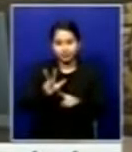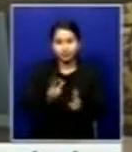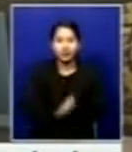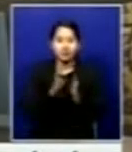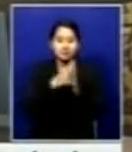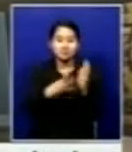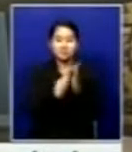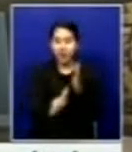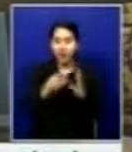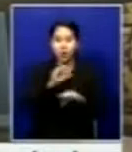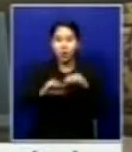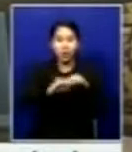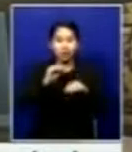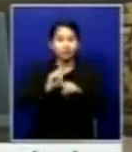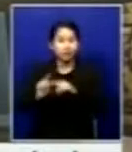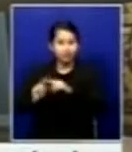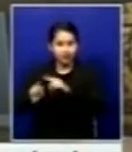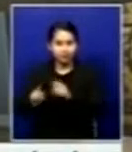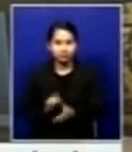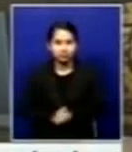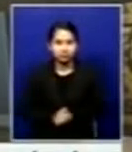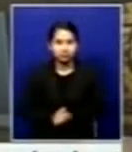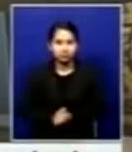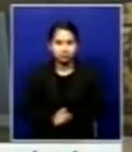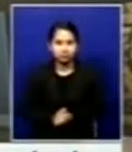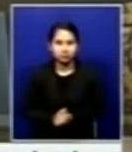านทุกโครงการมีกลิ่น